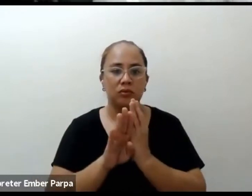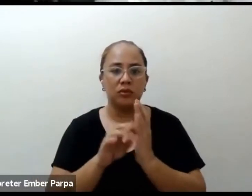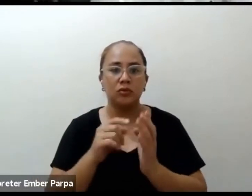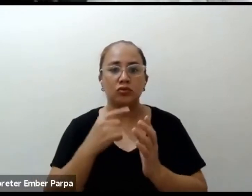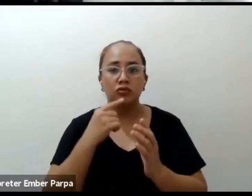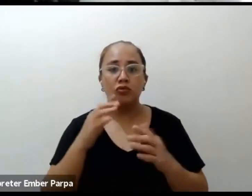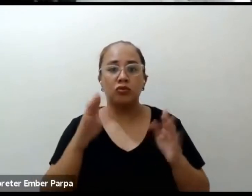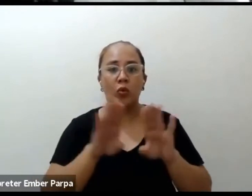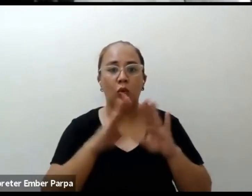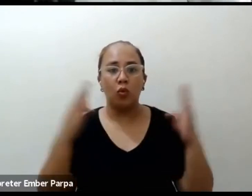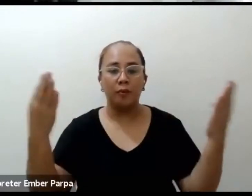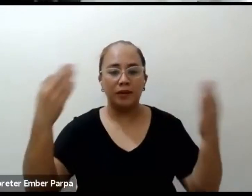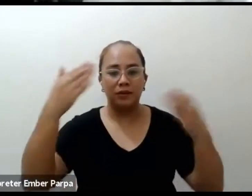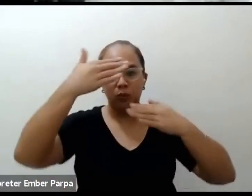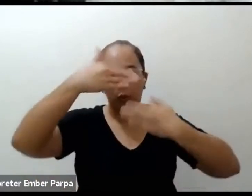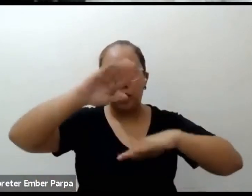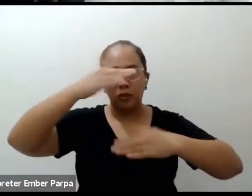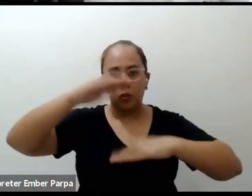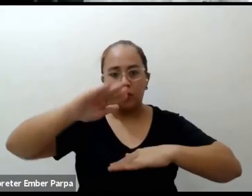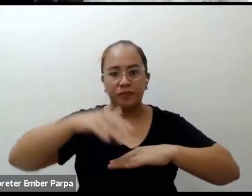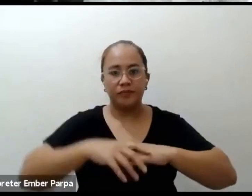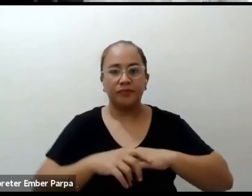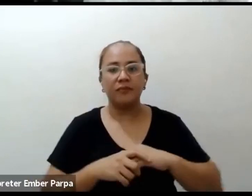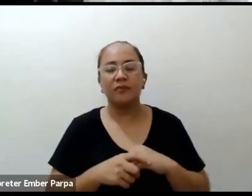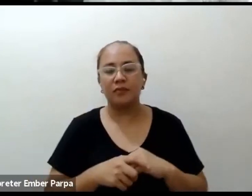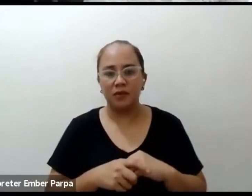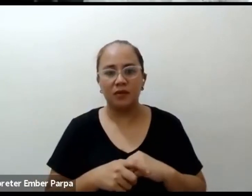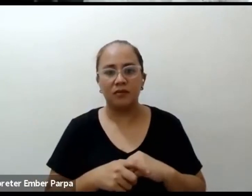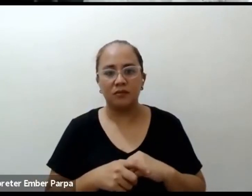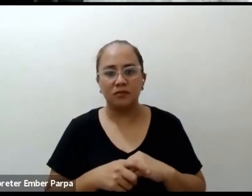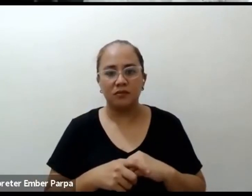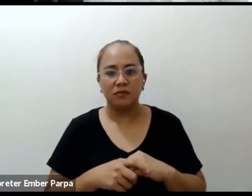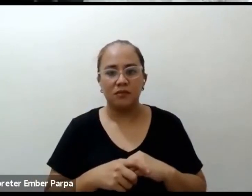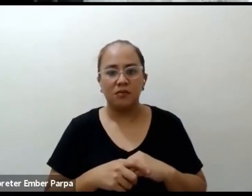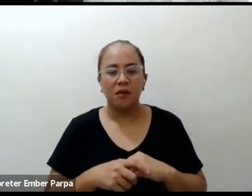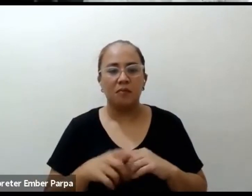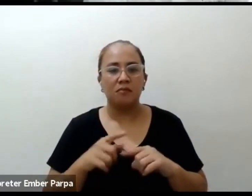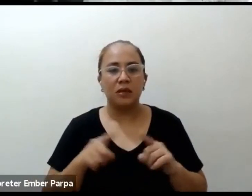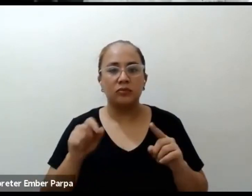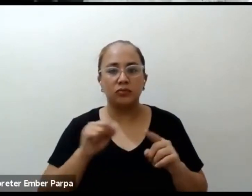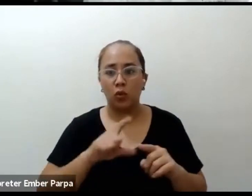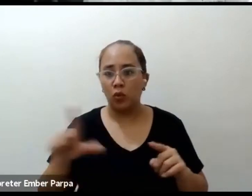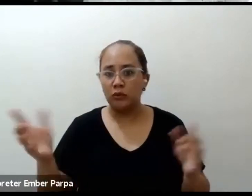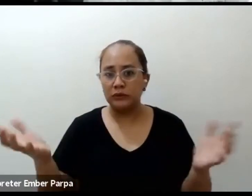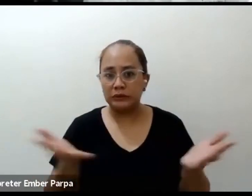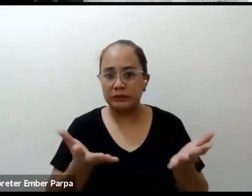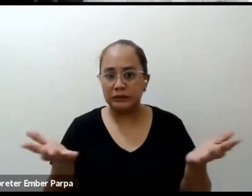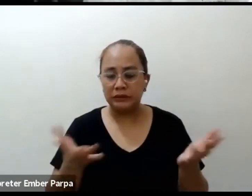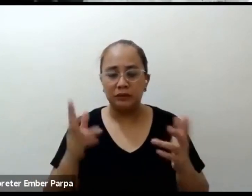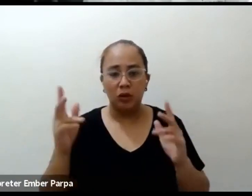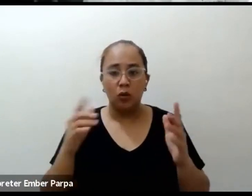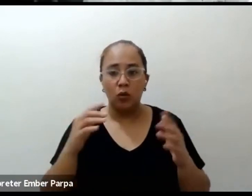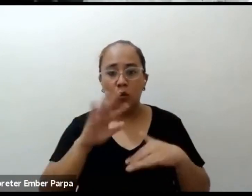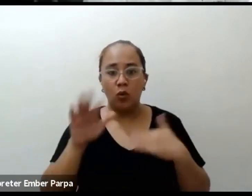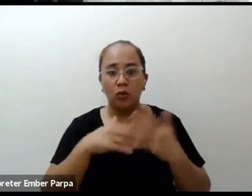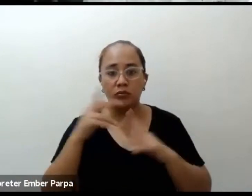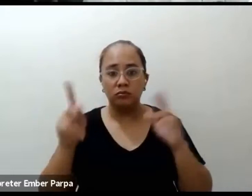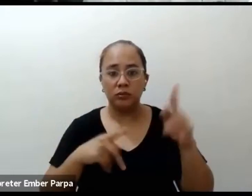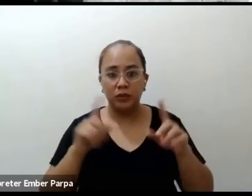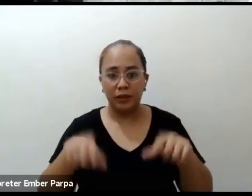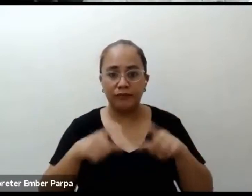bintana. Kung babuksan ninyo for the ventilation. And of course, everybody, lahat ng tao doon dapat nakasuot ng mga